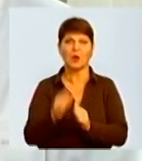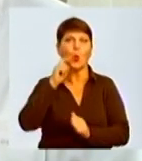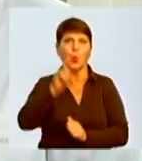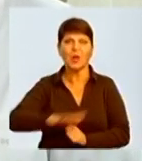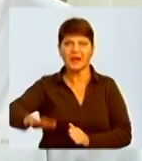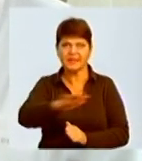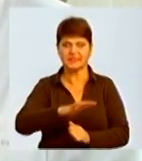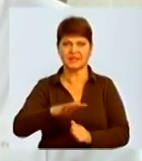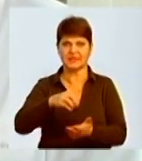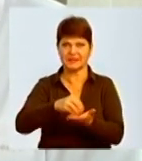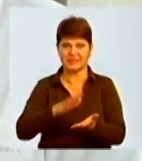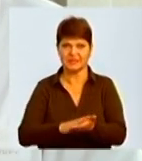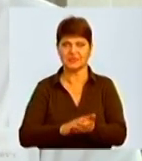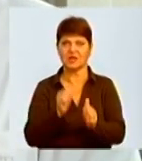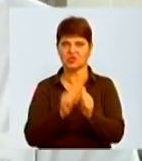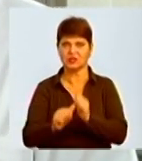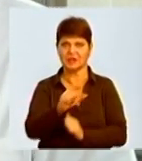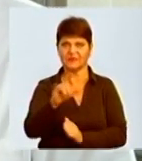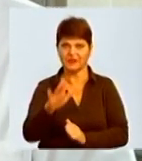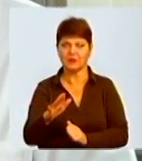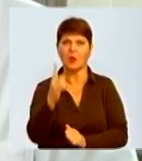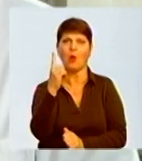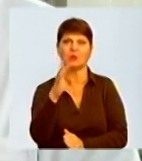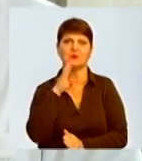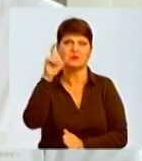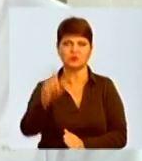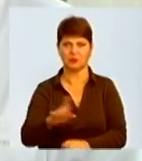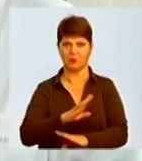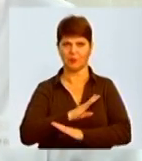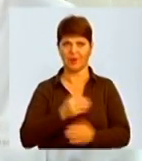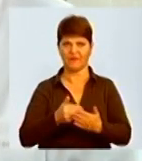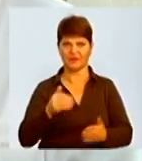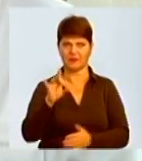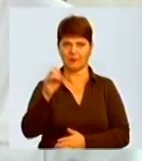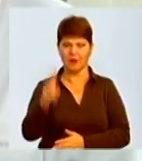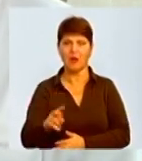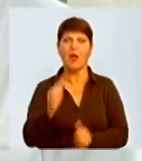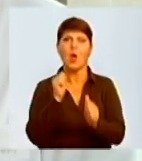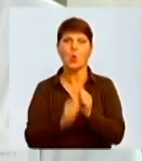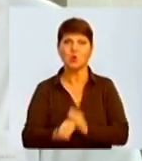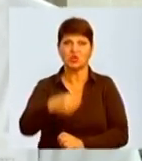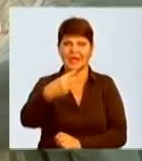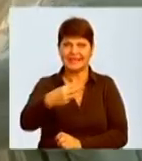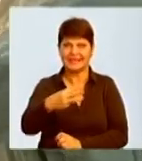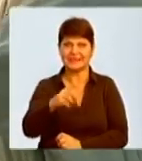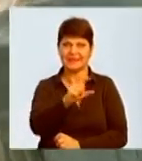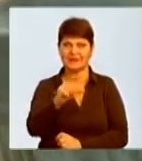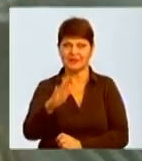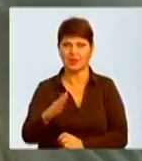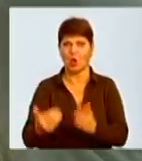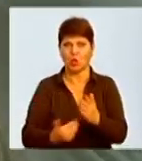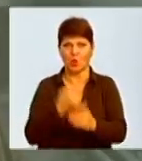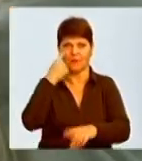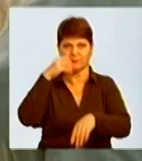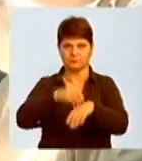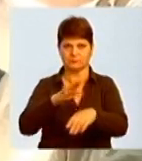нас, на жаль, помирає одна жінка від раку грудної залози. А кожні 30 хвилин реєструється новий випадок. З початку цього